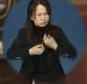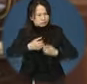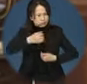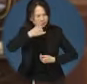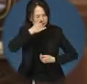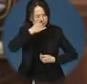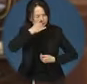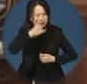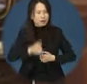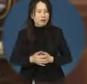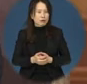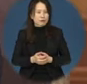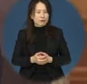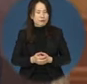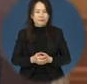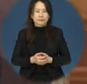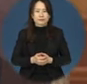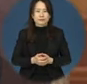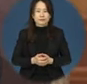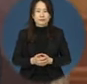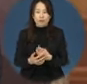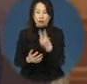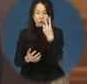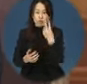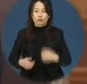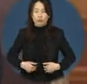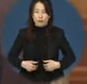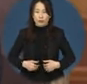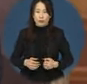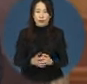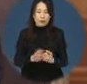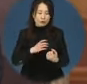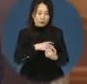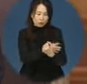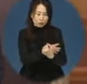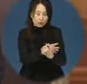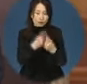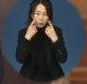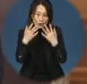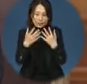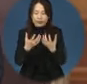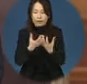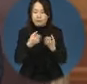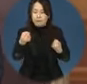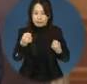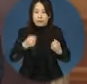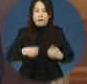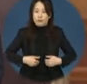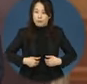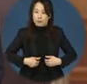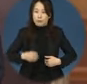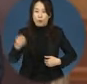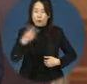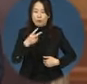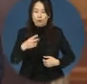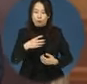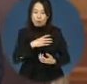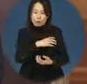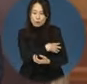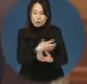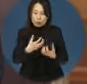대한 국민적 시크 평가가 두 가지의 필요한 걸 하나 이제 권한을 확실하게 해주는 게 필요하고 요 떠나는 권한에 따른